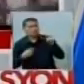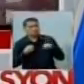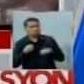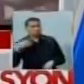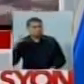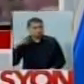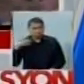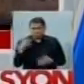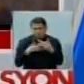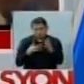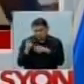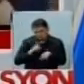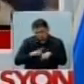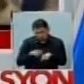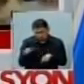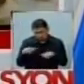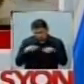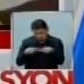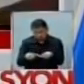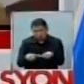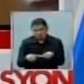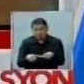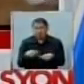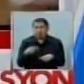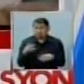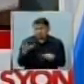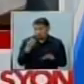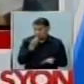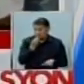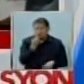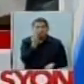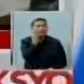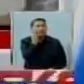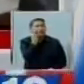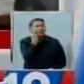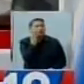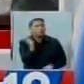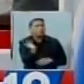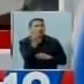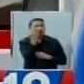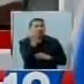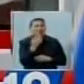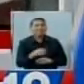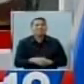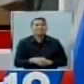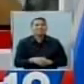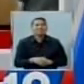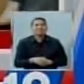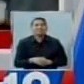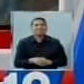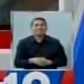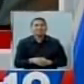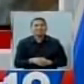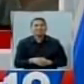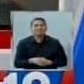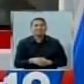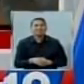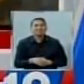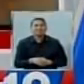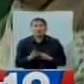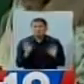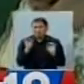po, kumain na ba kayo? Kaninang umaga. Alam mo, Mel, ito, yung kinalalagyan, ha? Wala merienda.